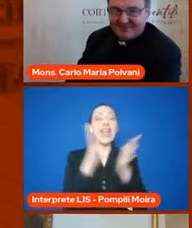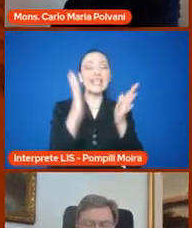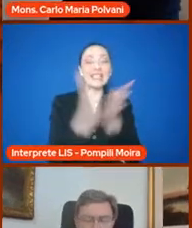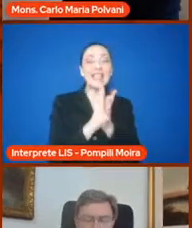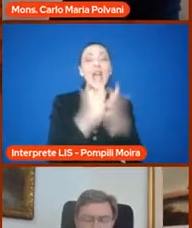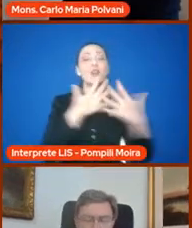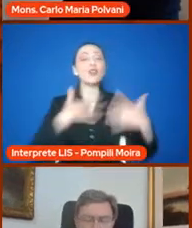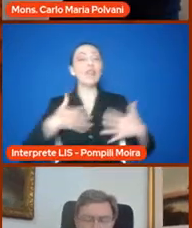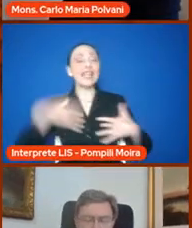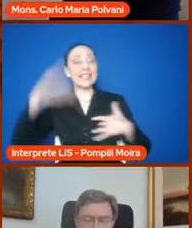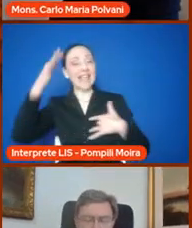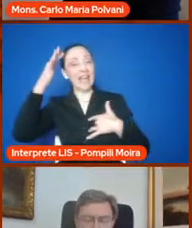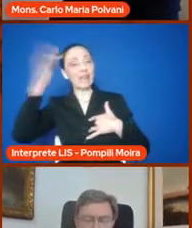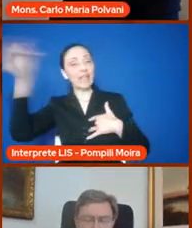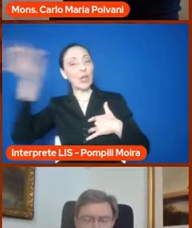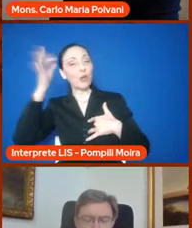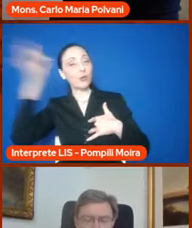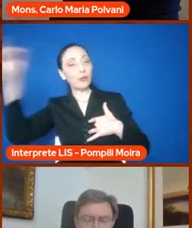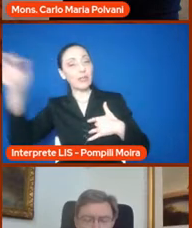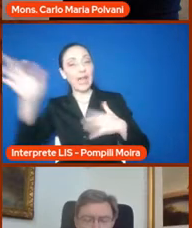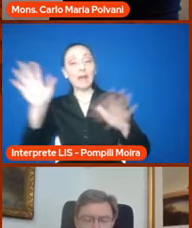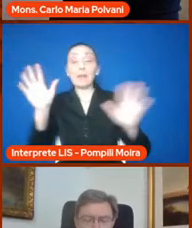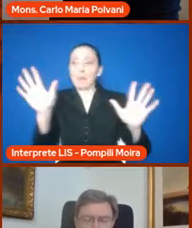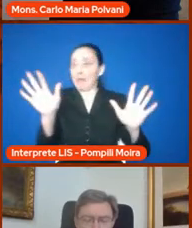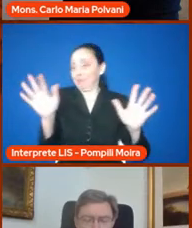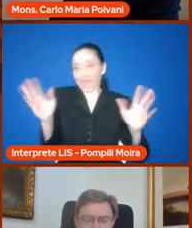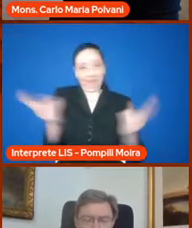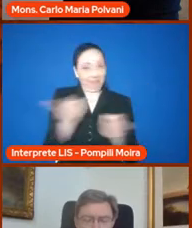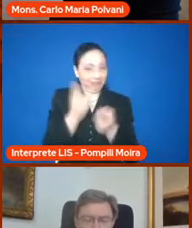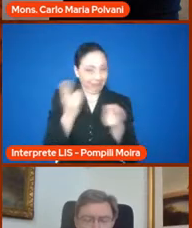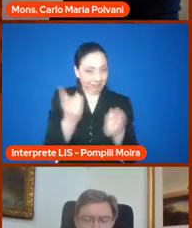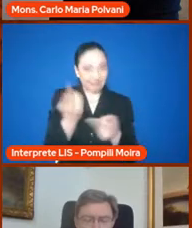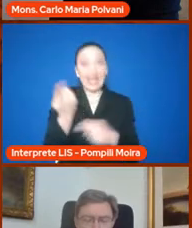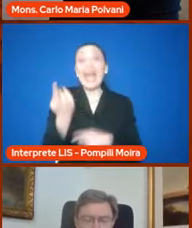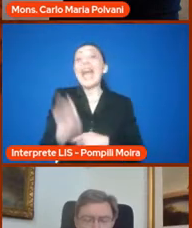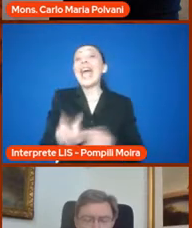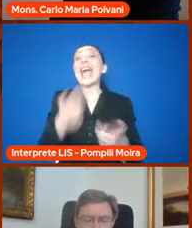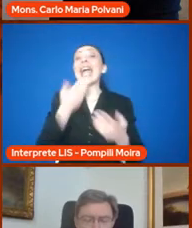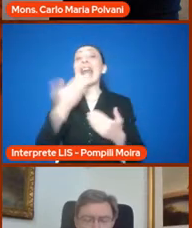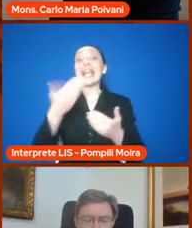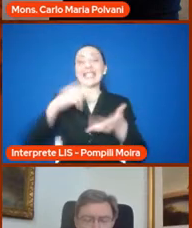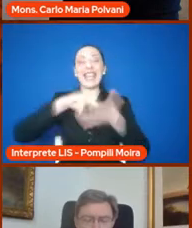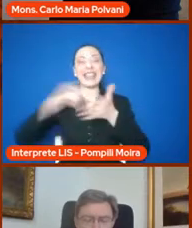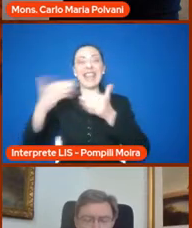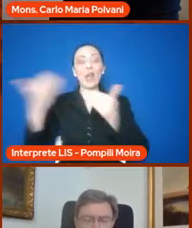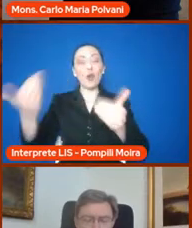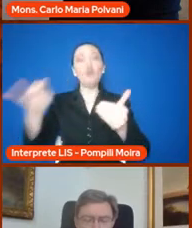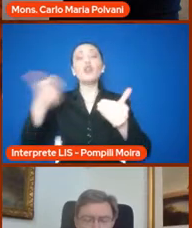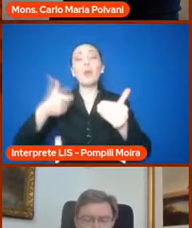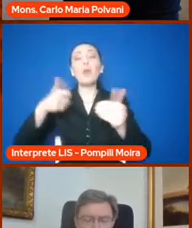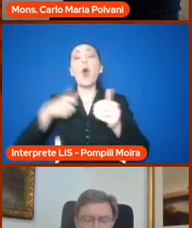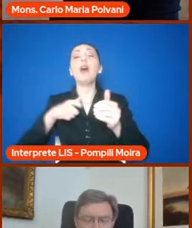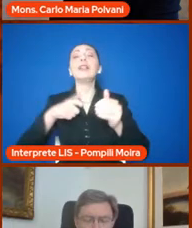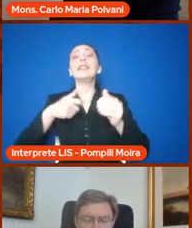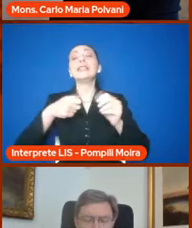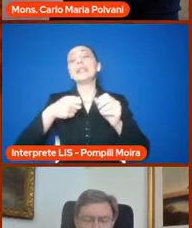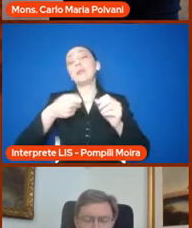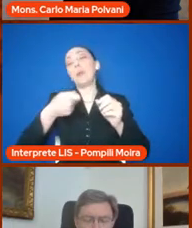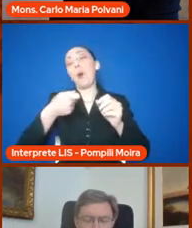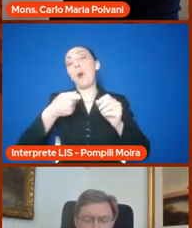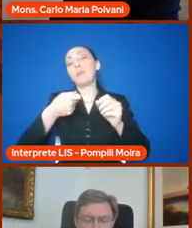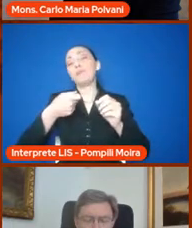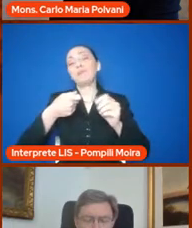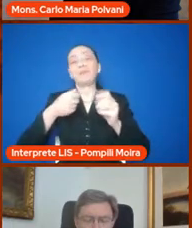tecnologie però possiamo portare Foligno in ogni angolo del mondo, e oggi in questo momento lo stiamo facendo con la presenza